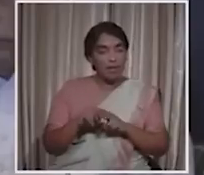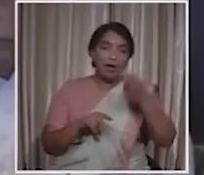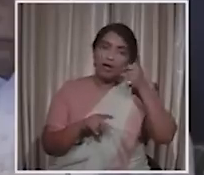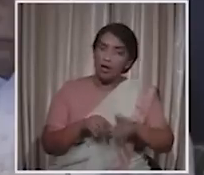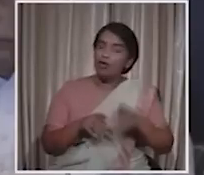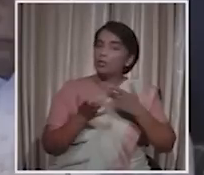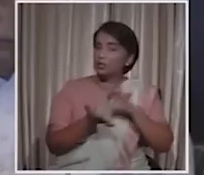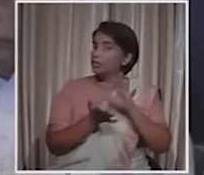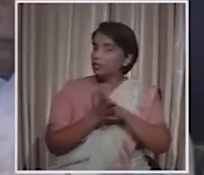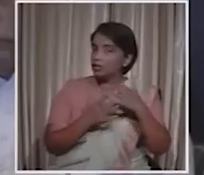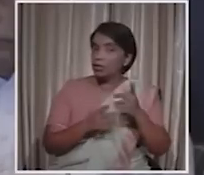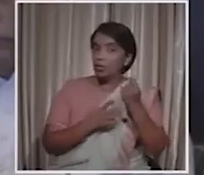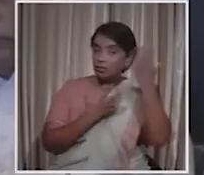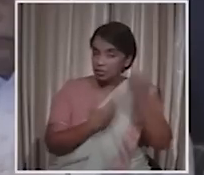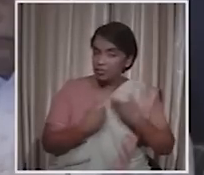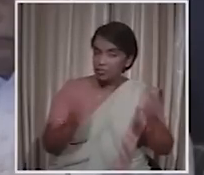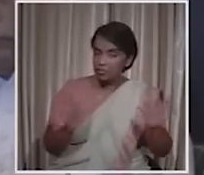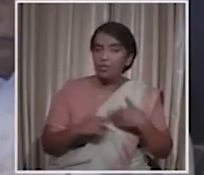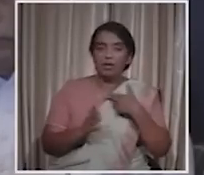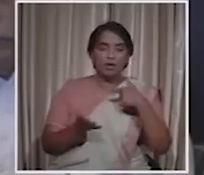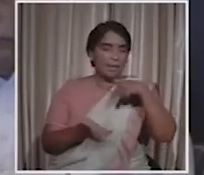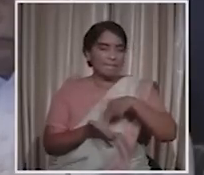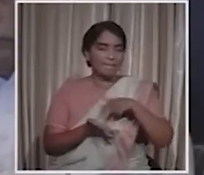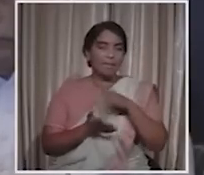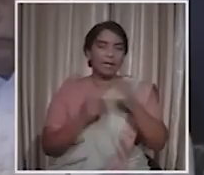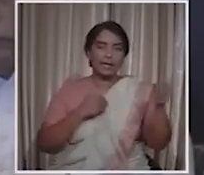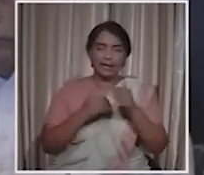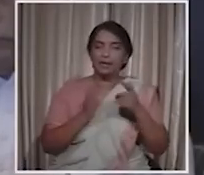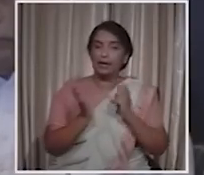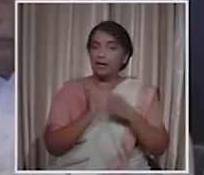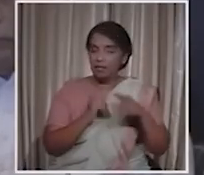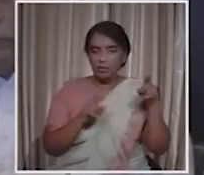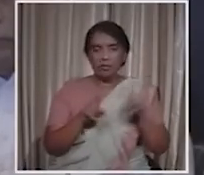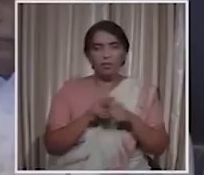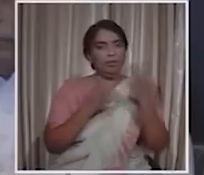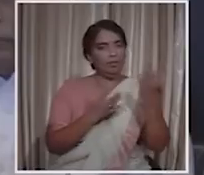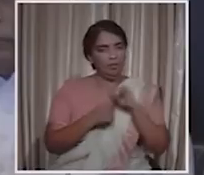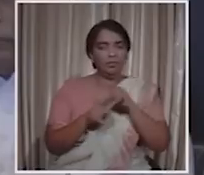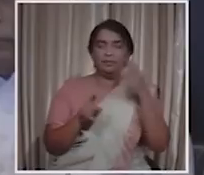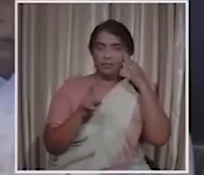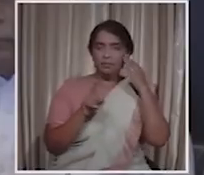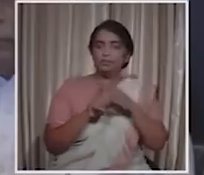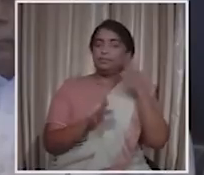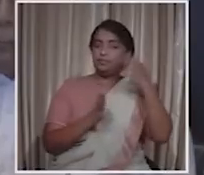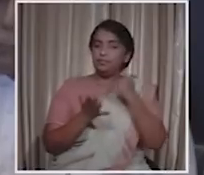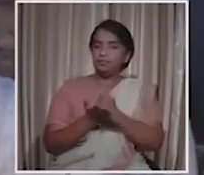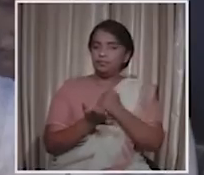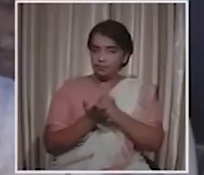අනුමැතියෙන් පසුව මුදල් ලැබෙන තුරු අතරමැදි කෙටි කාලීන ණය ආධාර ලබා ගැනීම සඳහා අප ලෝක